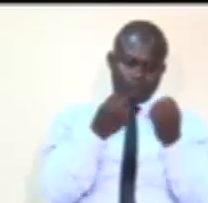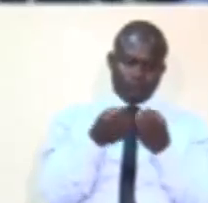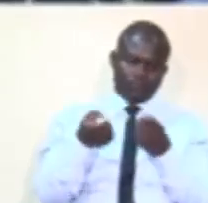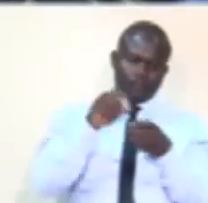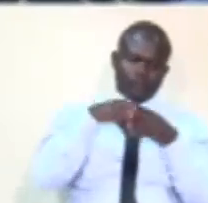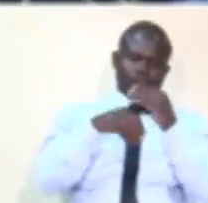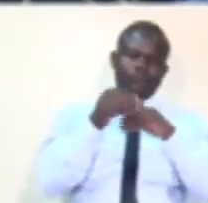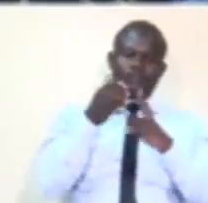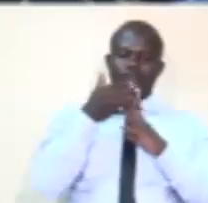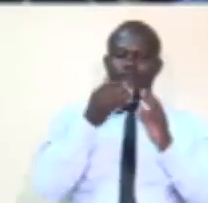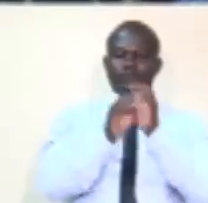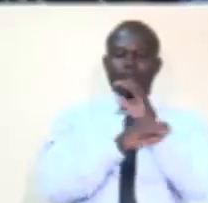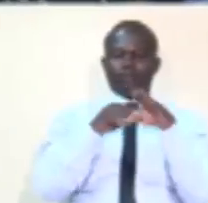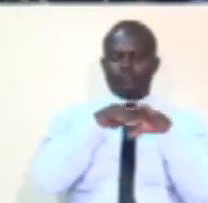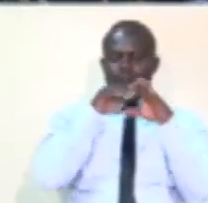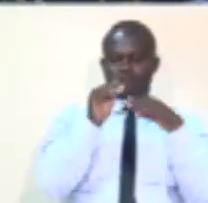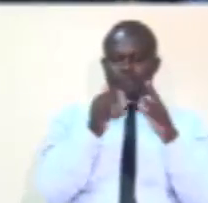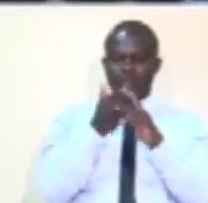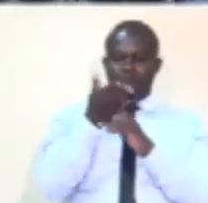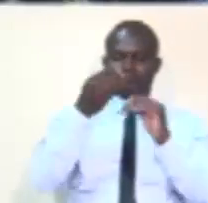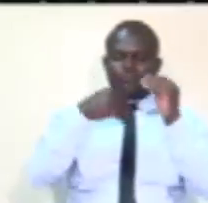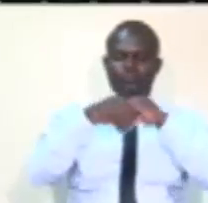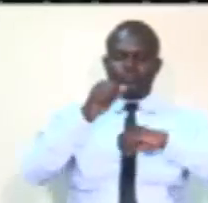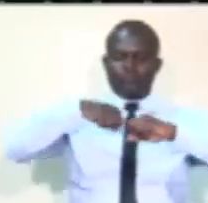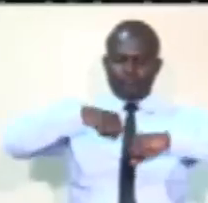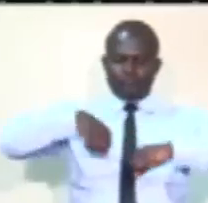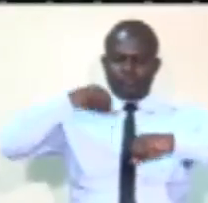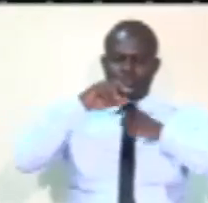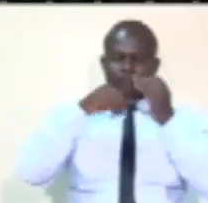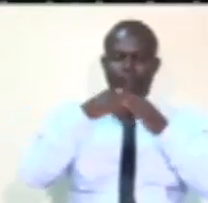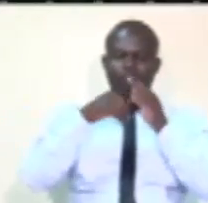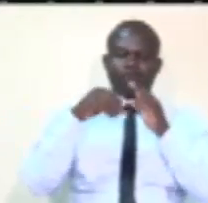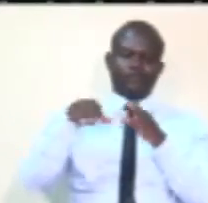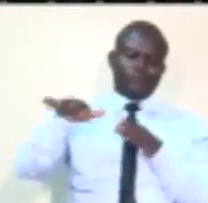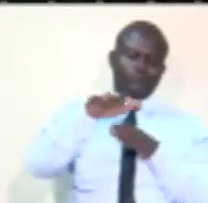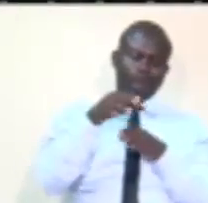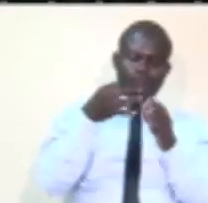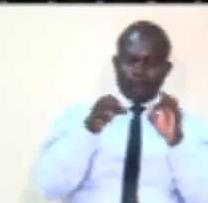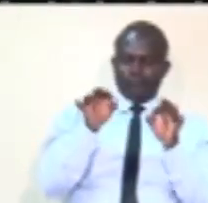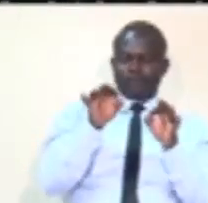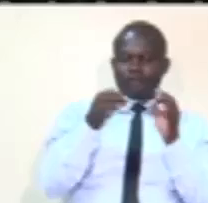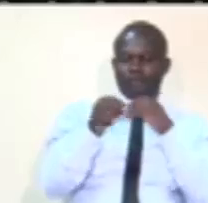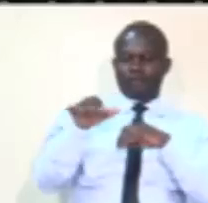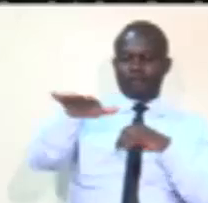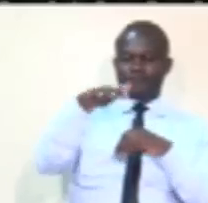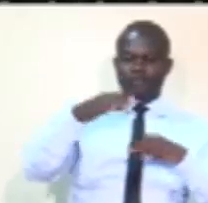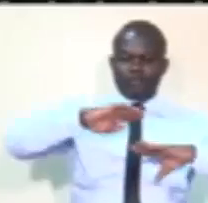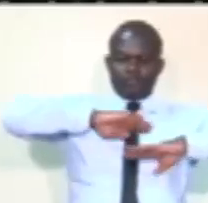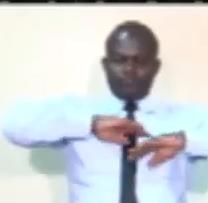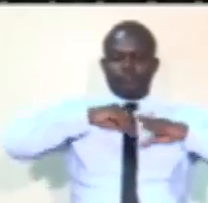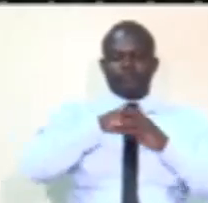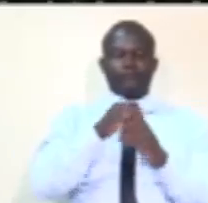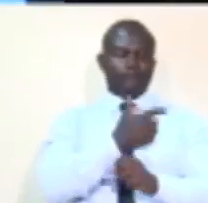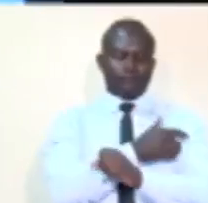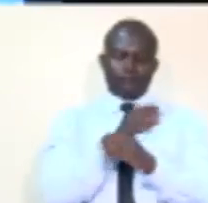hagati y'ibihugu binyamuryango binyuze mu masezerano y'isoko rusange Africa Continental Free Trade Area, ndetse n'intego yo kwihaza ku nkingo ku